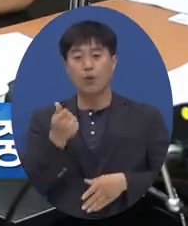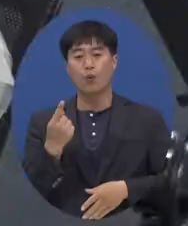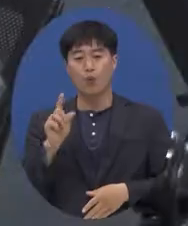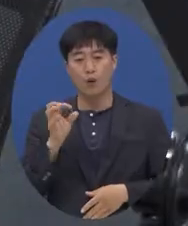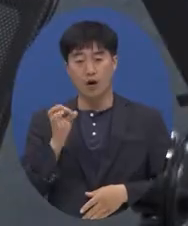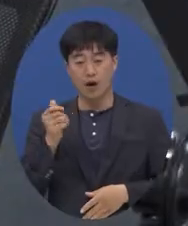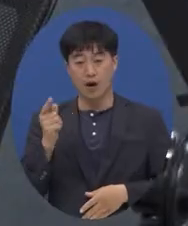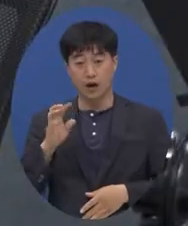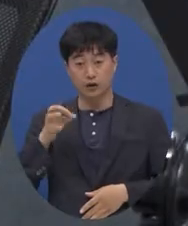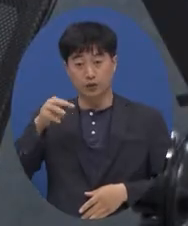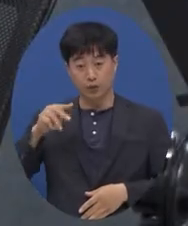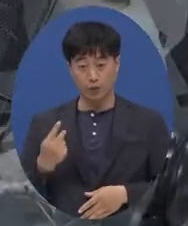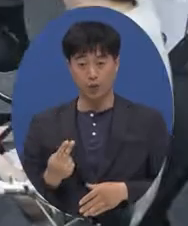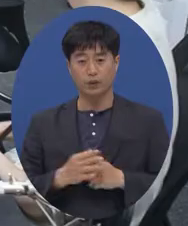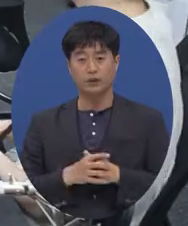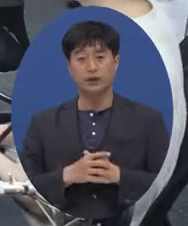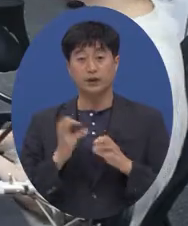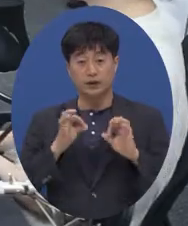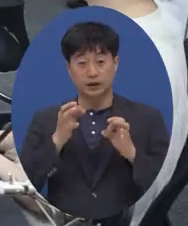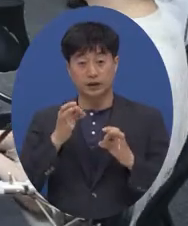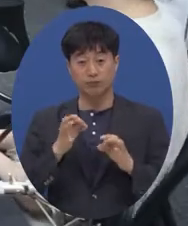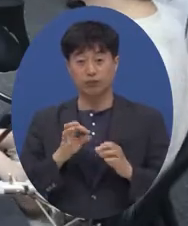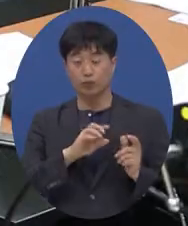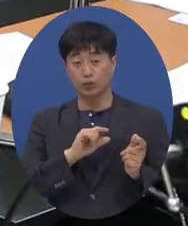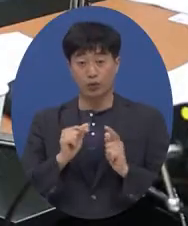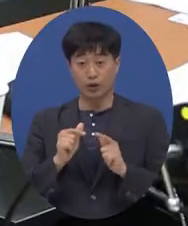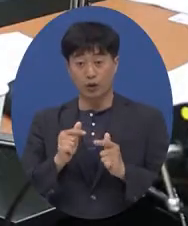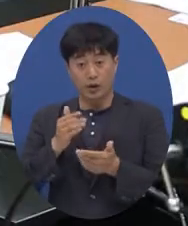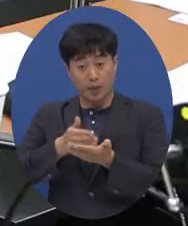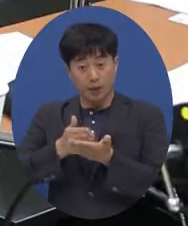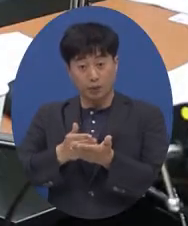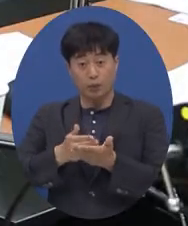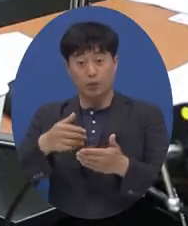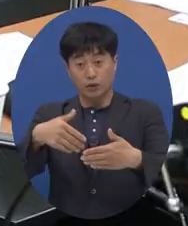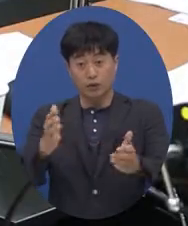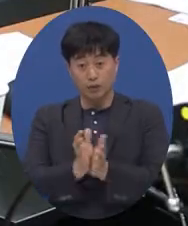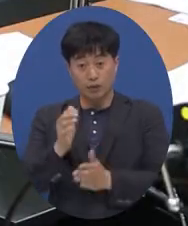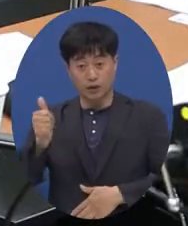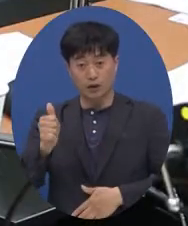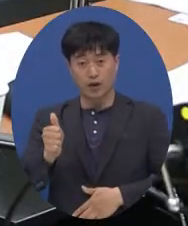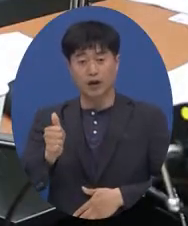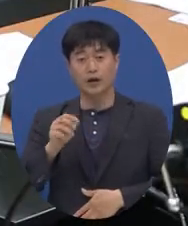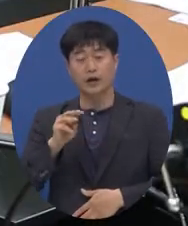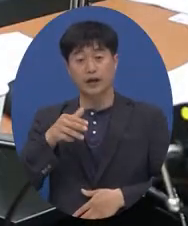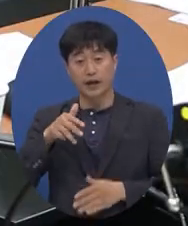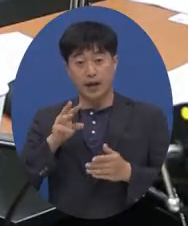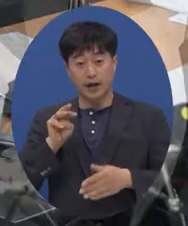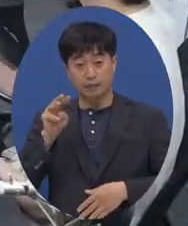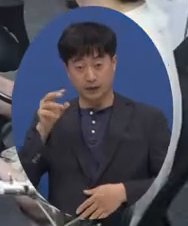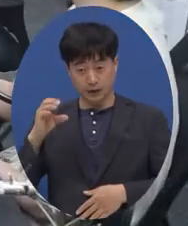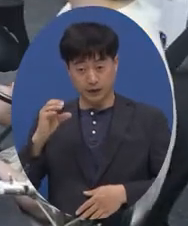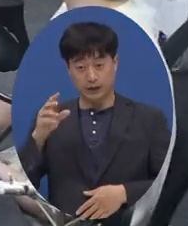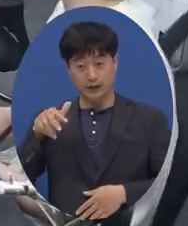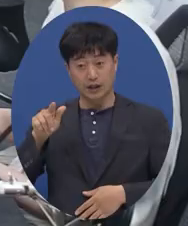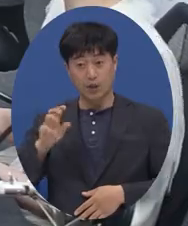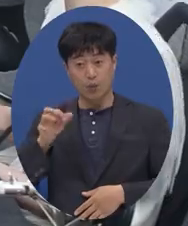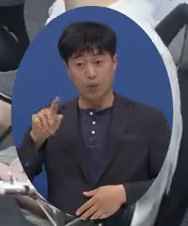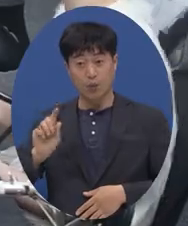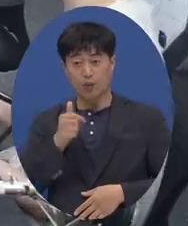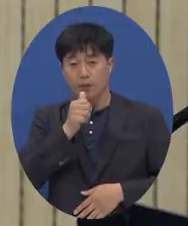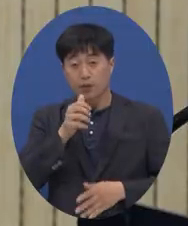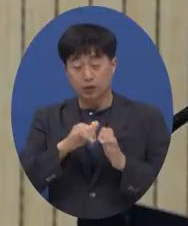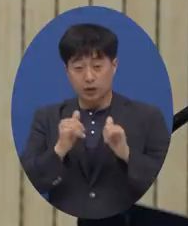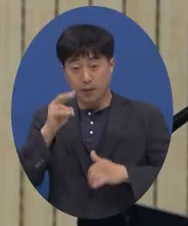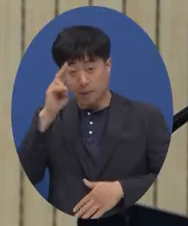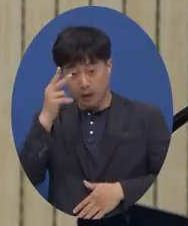경기호황쇼. 김일중 아나운서와 김여성 경기도 뉴스 미디어 팀장, 방송인 MC 장원, 그리고 박지훈 변호사가 진행하는